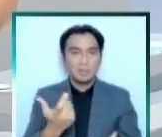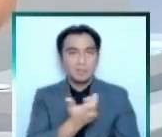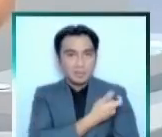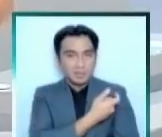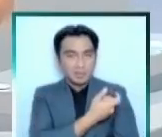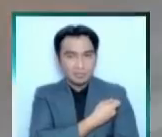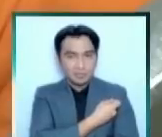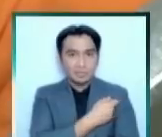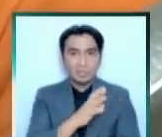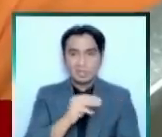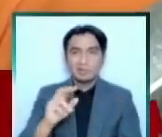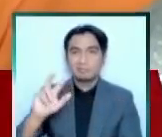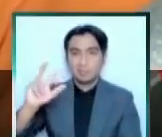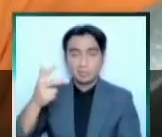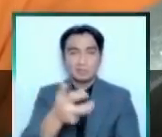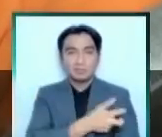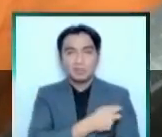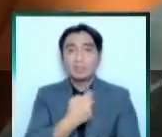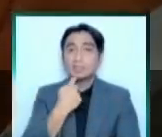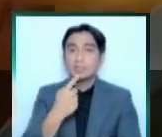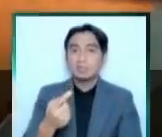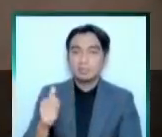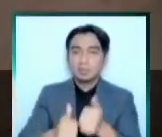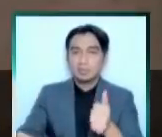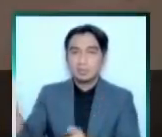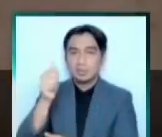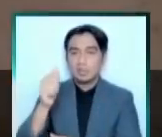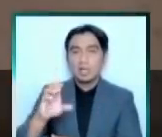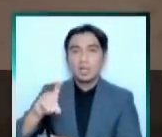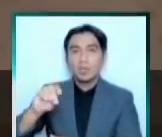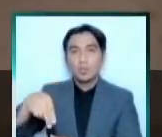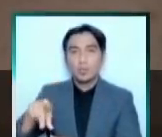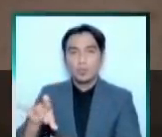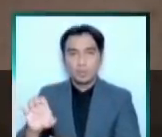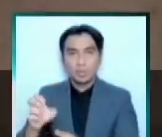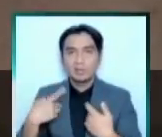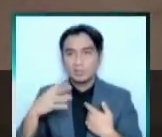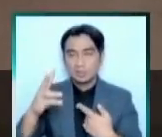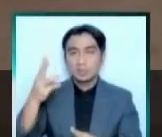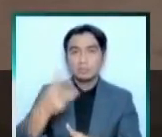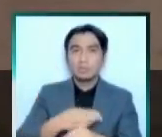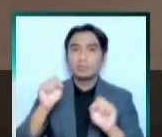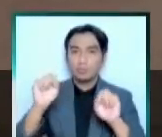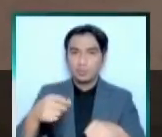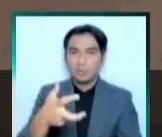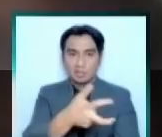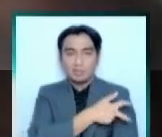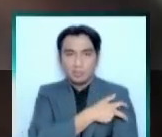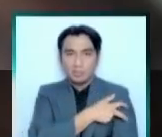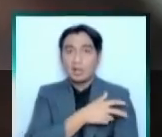at booster shot. Ayon kay Health Secretary Francisco Duque, mula sa 6 na buwan, pwede nang magpa-booster shot 3 buwan matapos